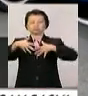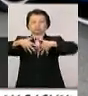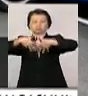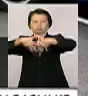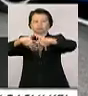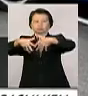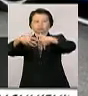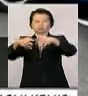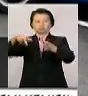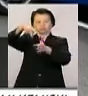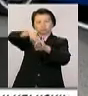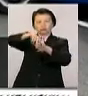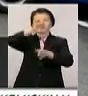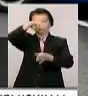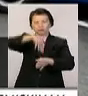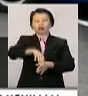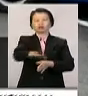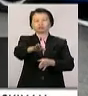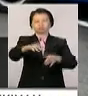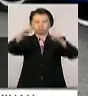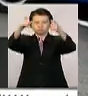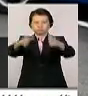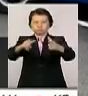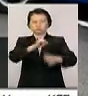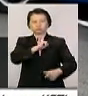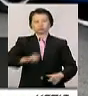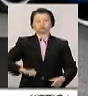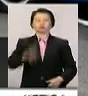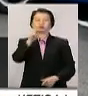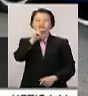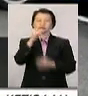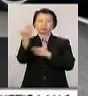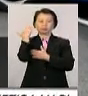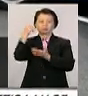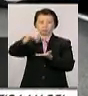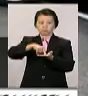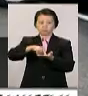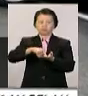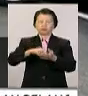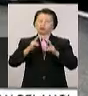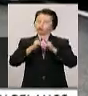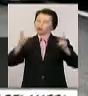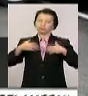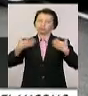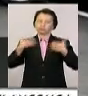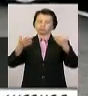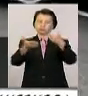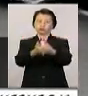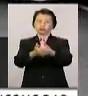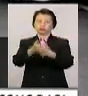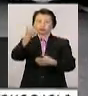perarakan menaiki gajah sebenar pertabalan Tuanku Sultan Kedah pada pagi ini. Sungguh gembira dapat sampai